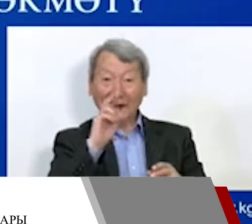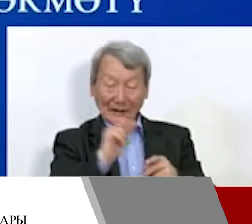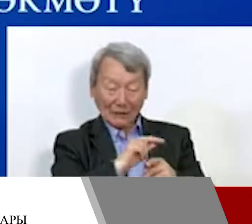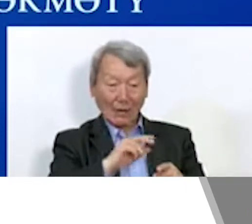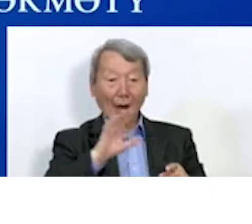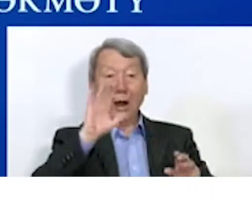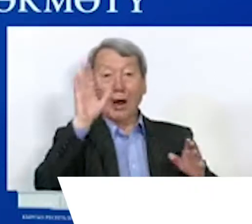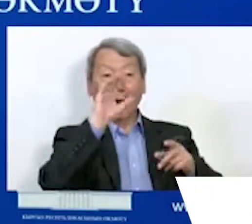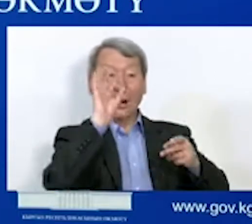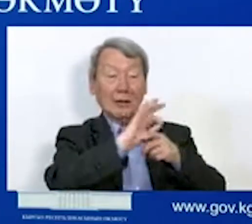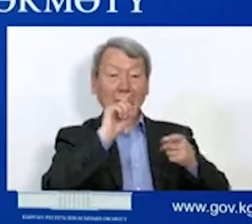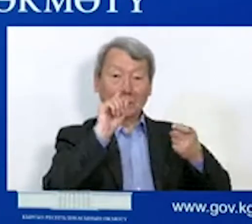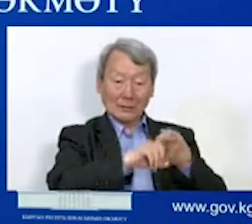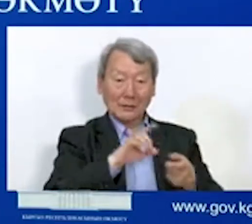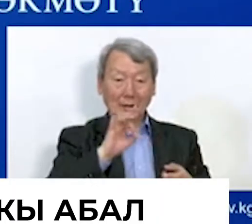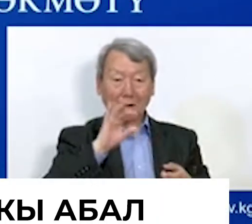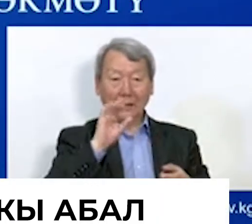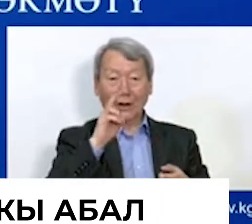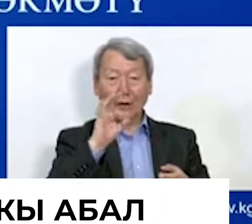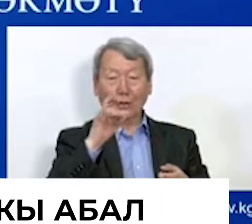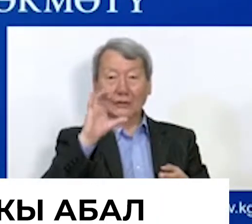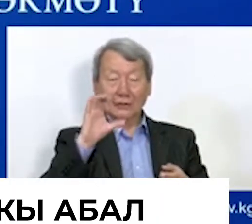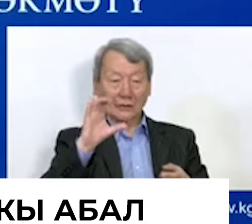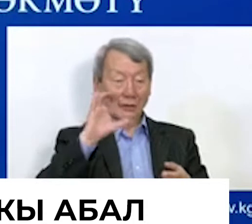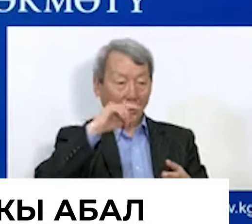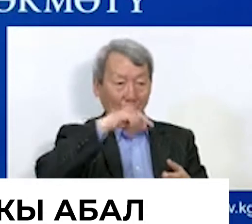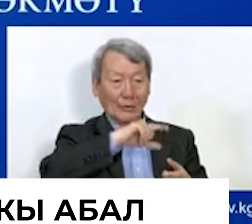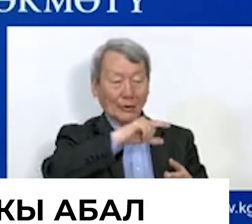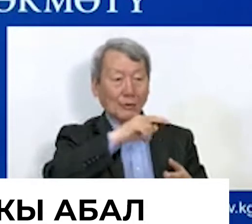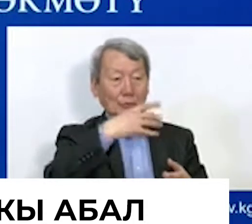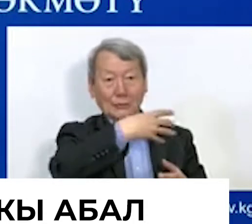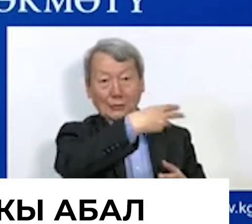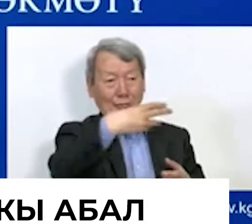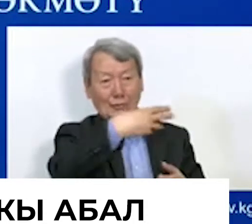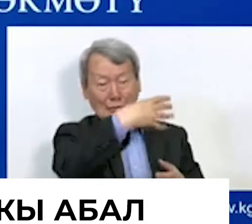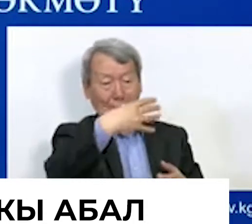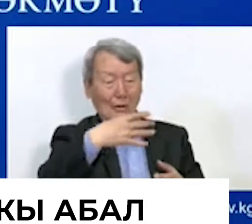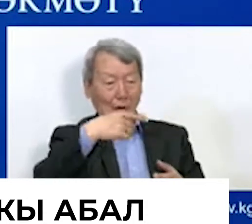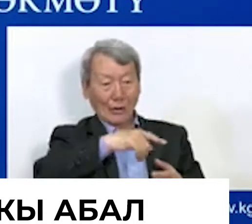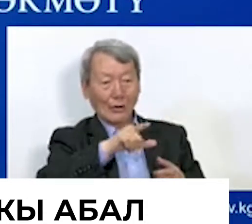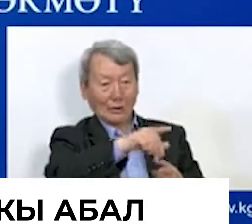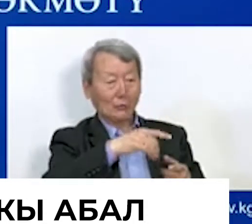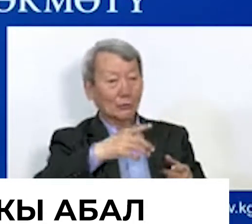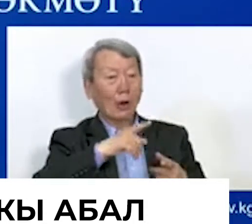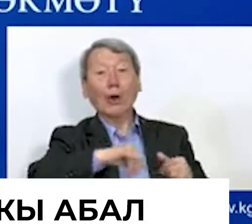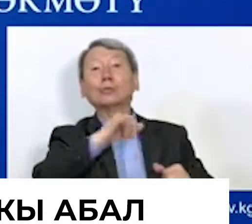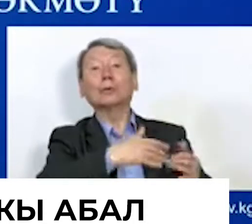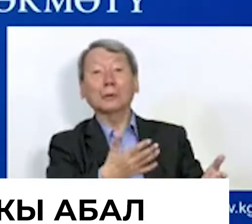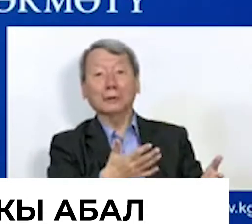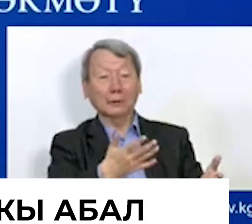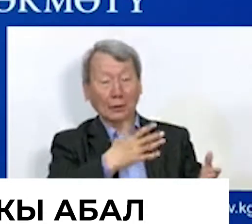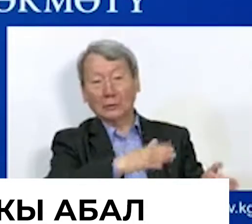Буларды баягы инфекционный больница которгонго деген эч мүмкүнчүлүк болбойт. Ошон